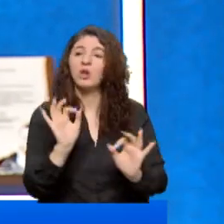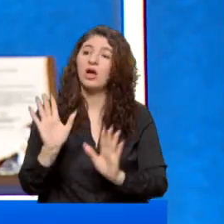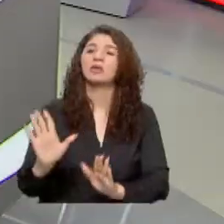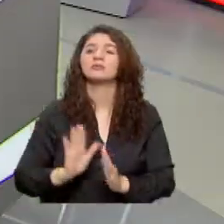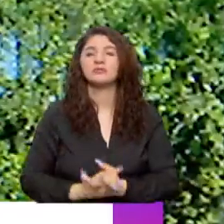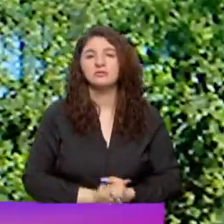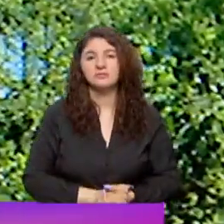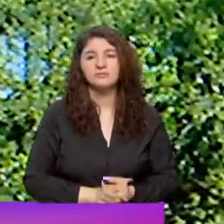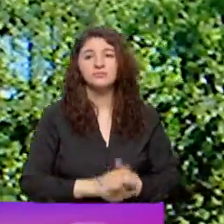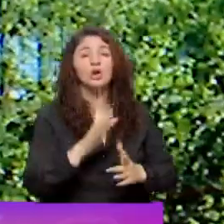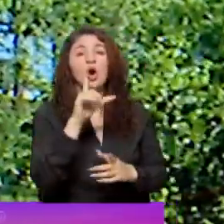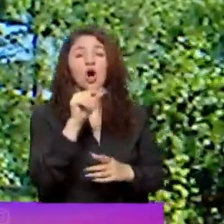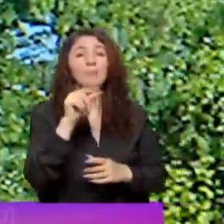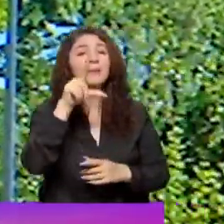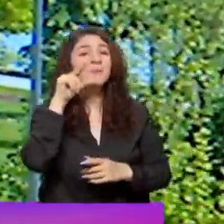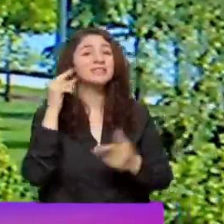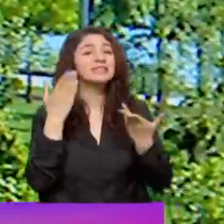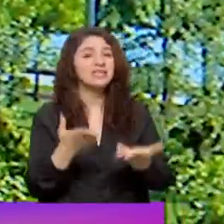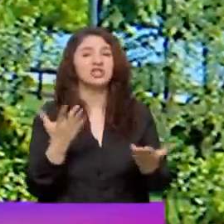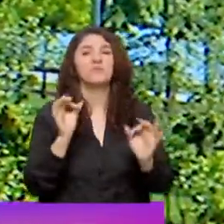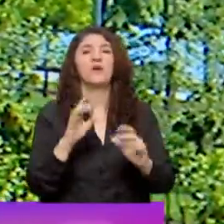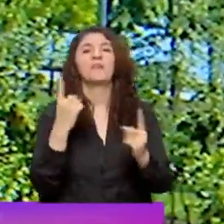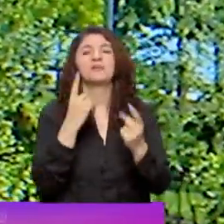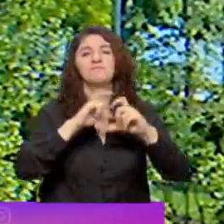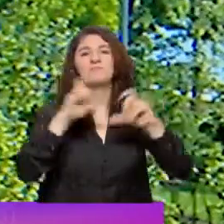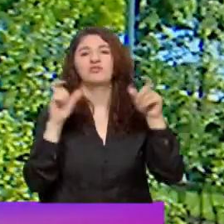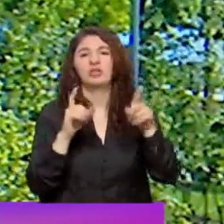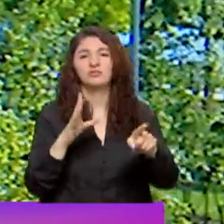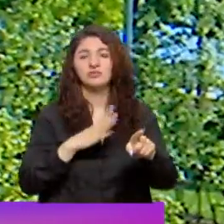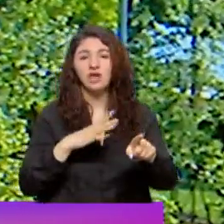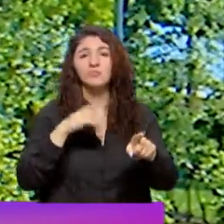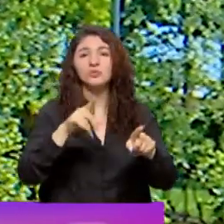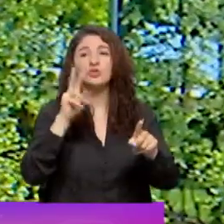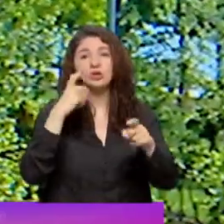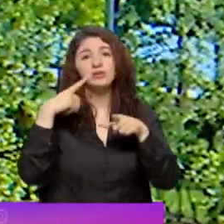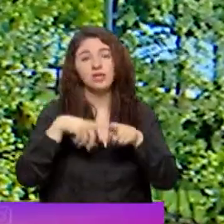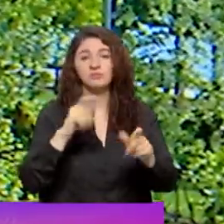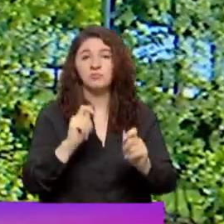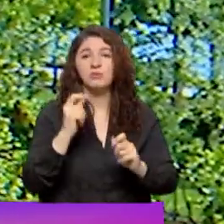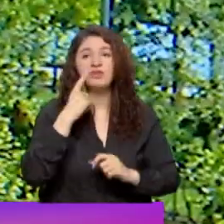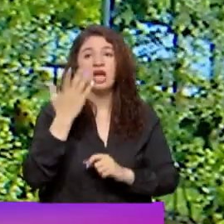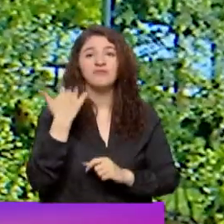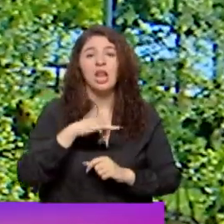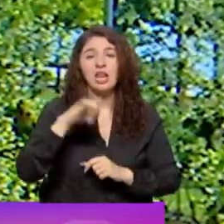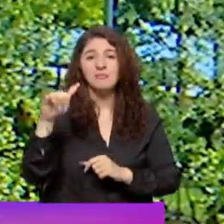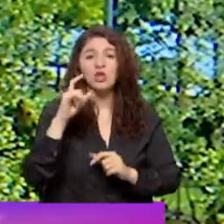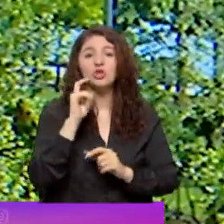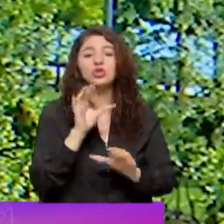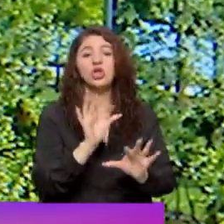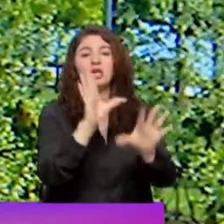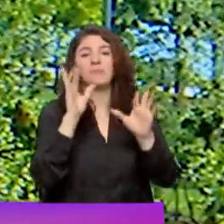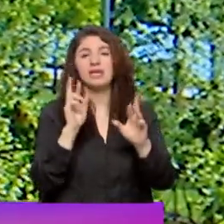Kal 11 mayısta işte böyle bir Manşet imiz var bu konuyu takip ediyorum Atatürk Havalimanı'na